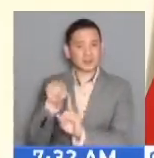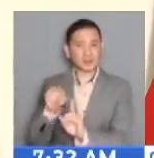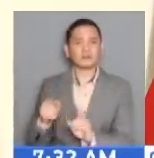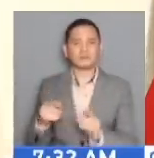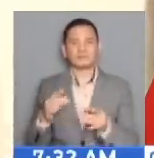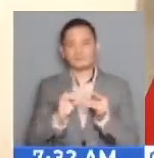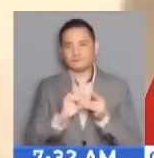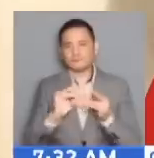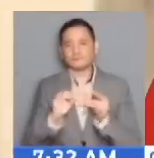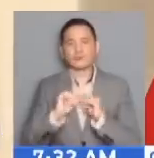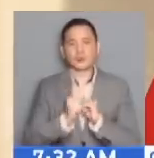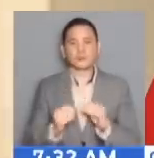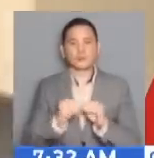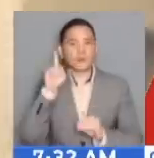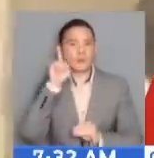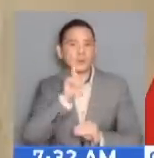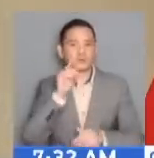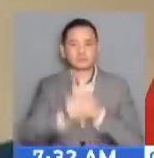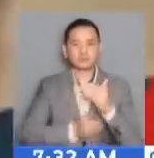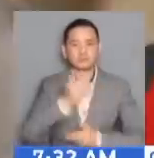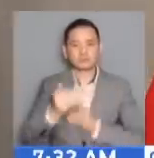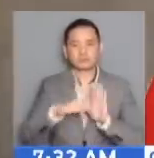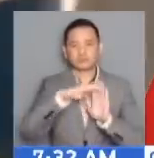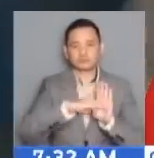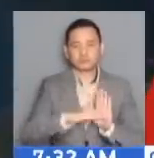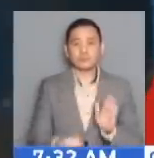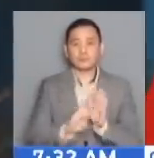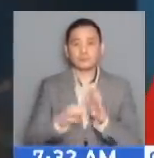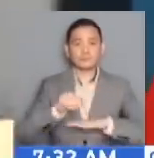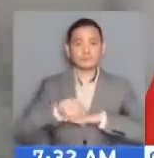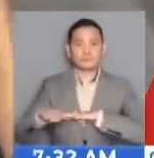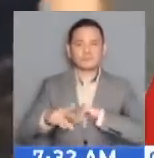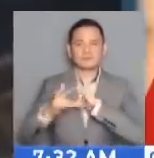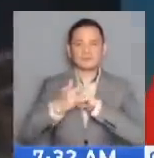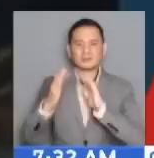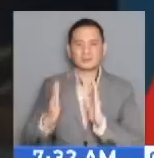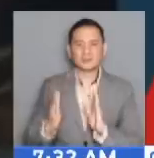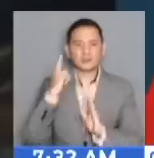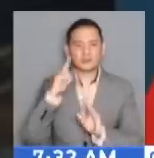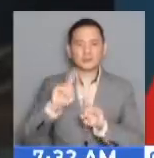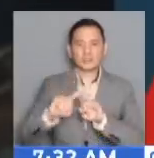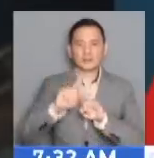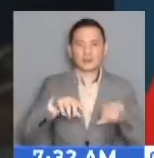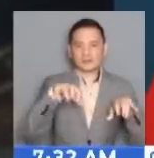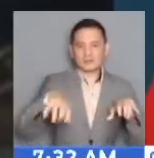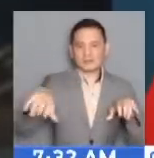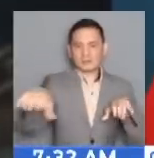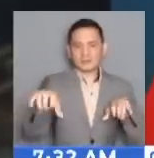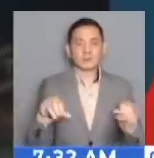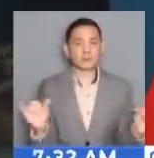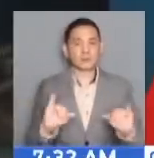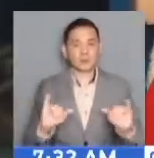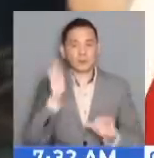ng tren. Gaya ng paglalagay ng on-site technician sa mga interlocking area sa mainline. Lagi rin mag-iinspeksyon sa mga mahalagang